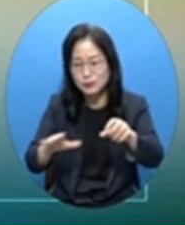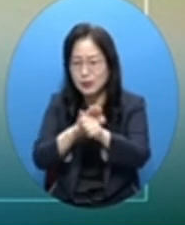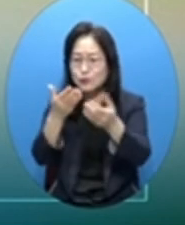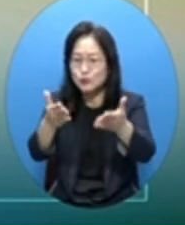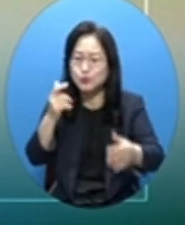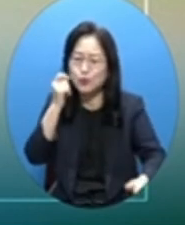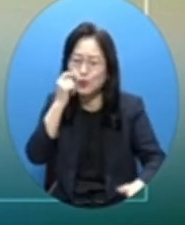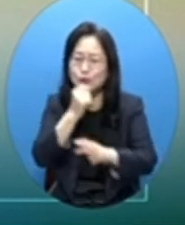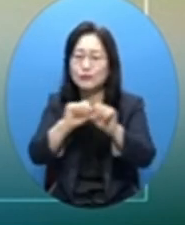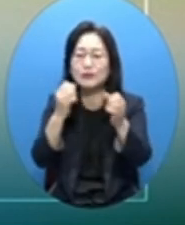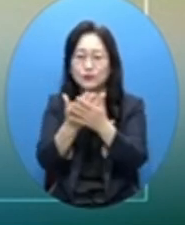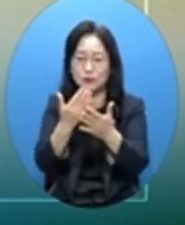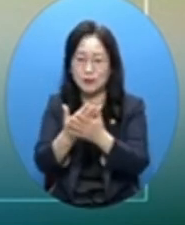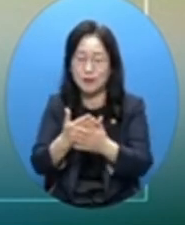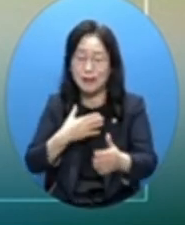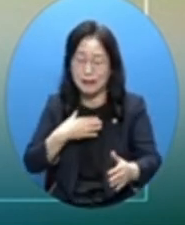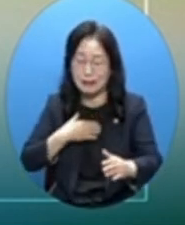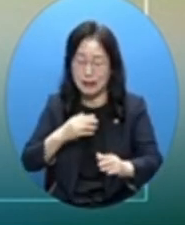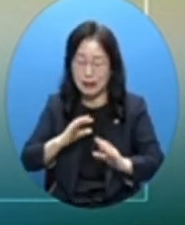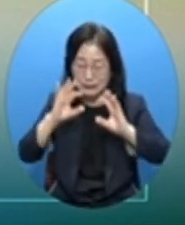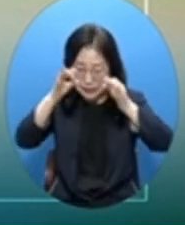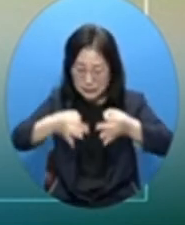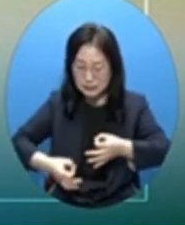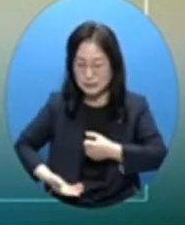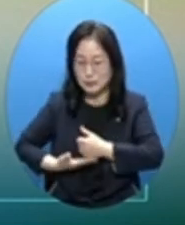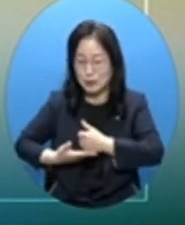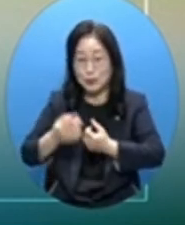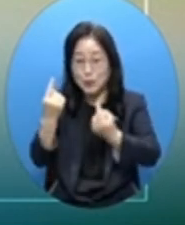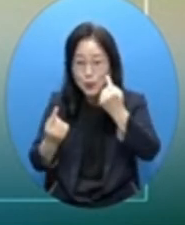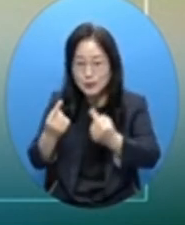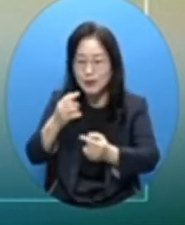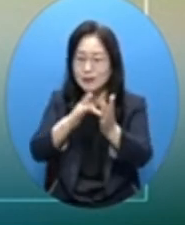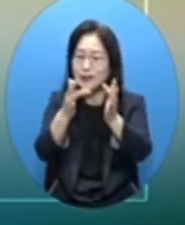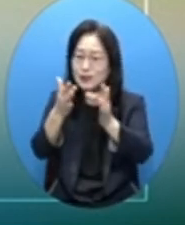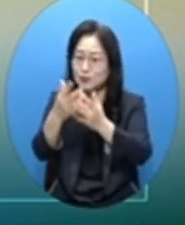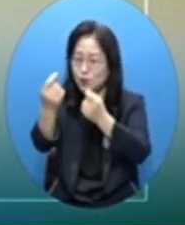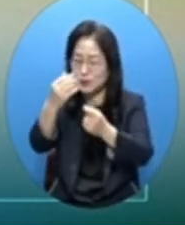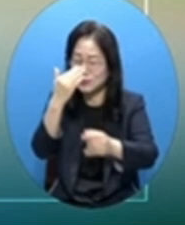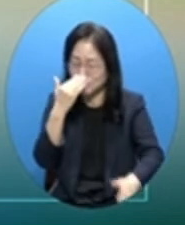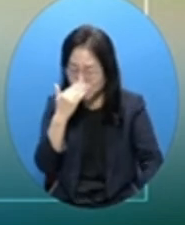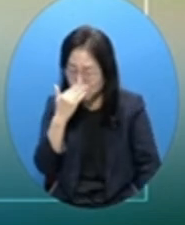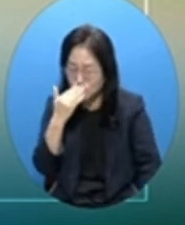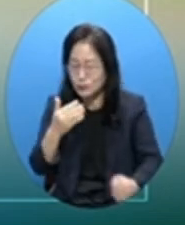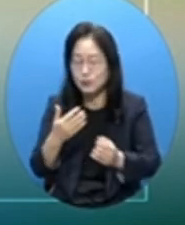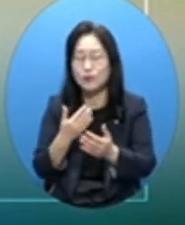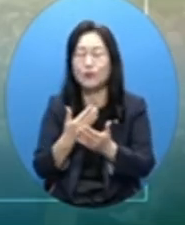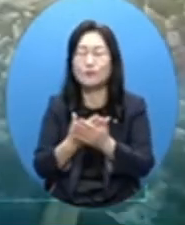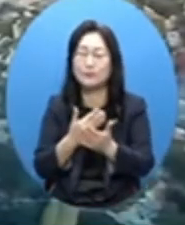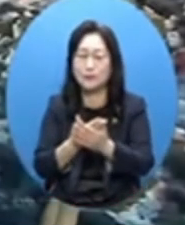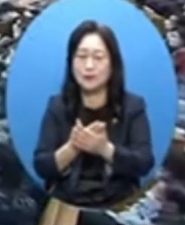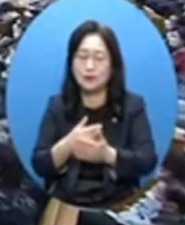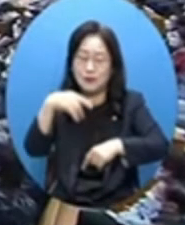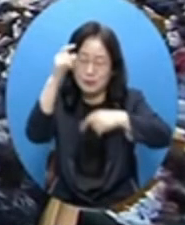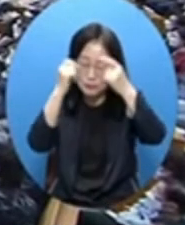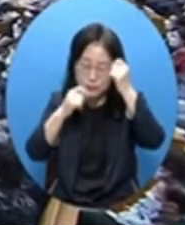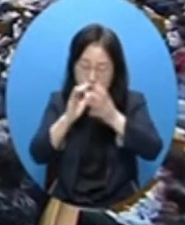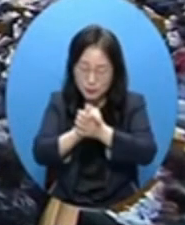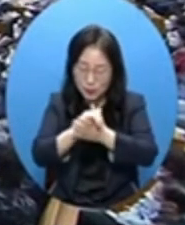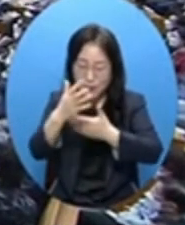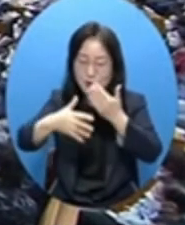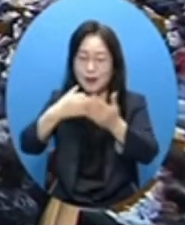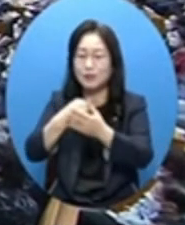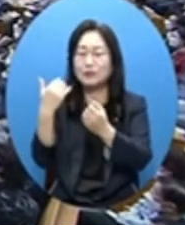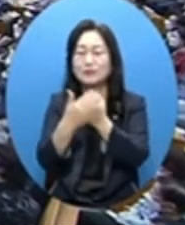것을 용서해 주세요 나 자신을 높이기보다 예수님처럼 낮아지게 해주세요 그 울며 기도할 때 하나님의